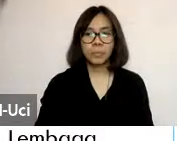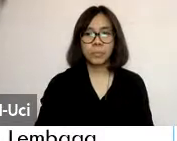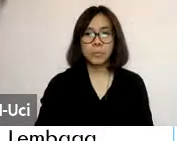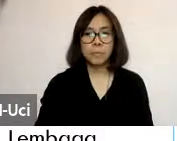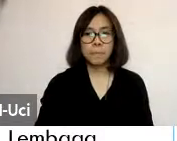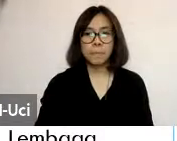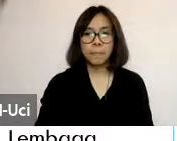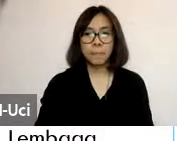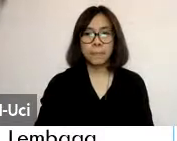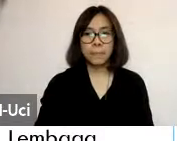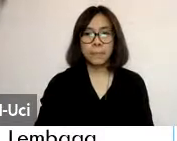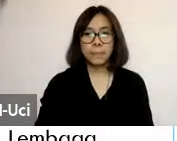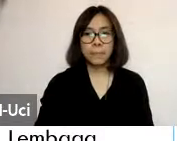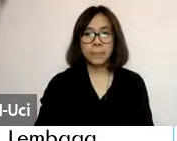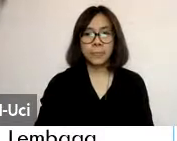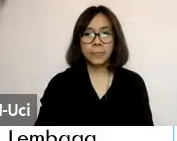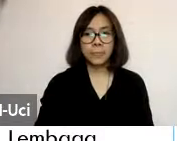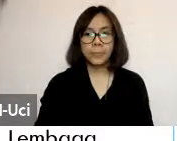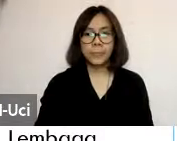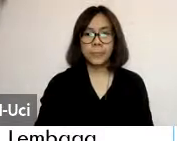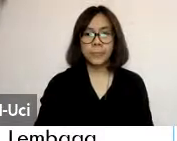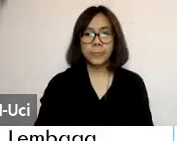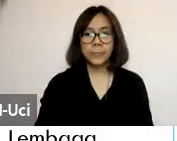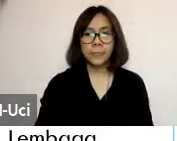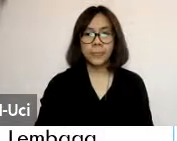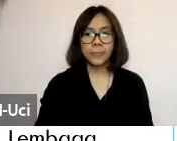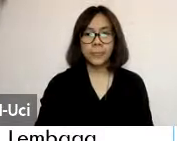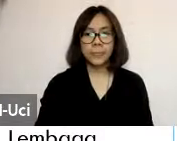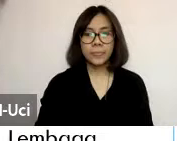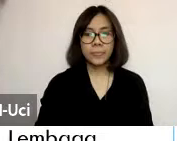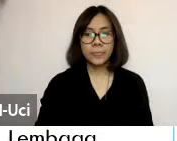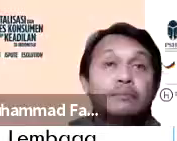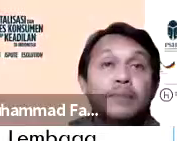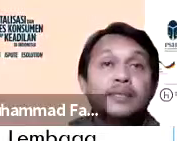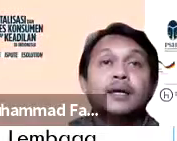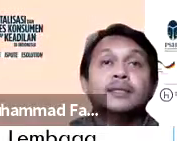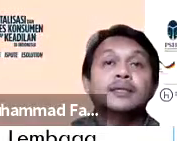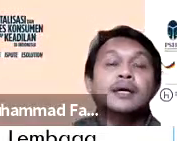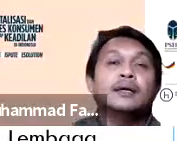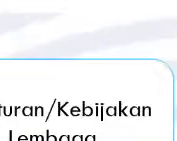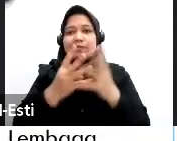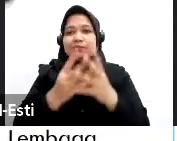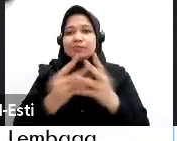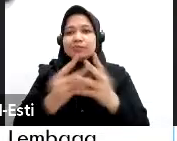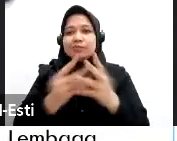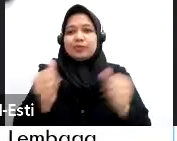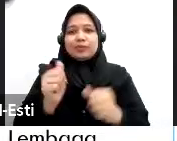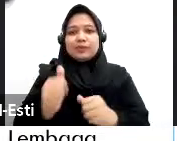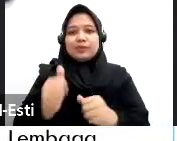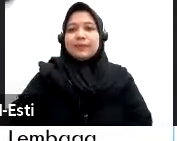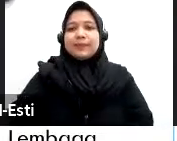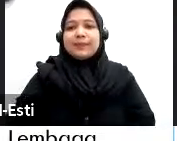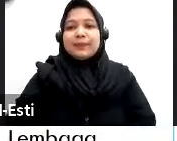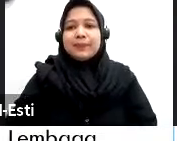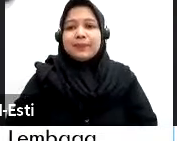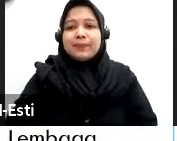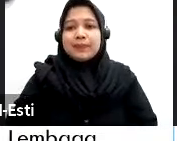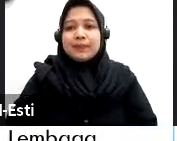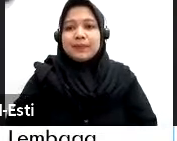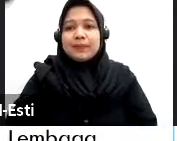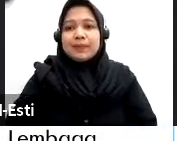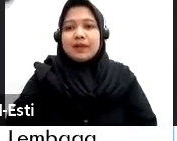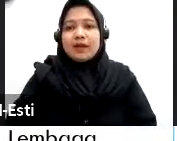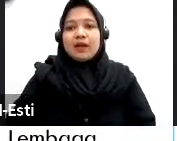dengan manusia agar kemudian bisa membantu menyerang sengketa yang mungkin akan semakin banyak ketika Hai access to Justice lele dibuka